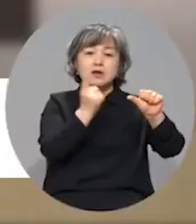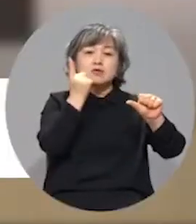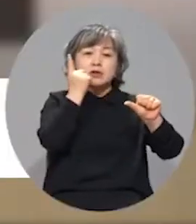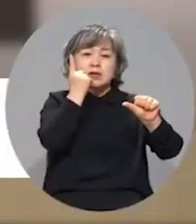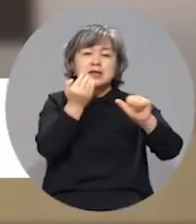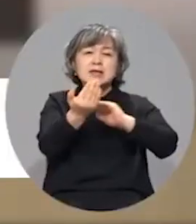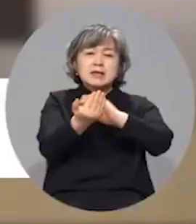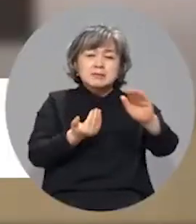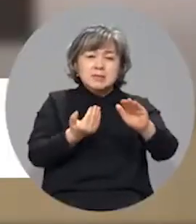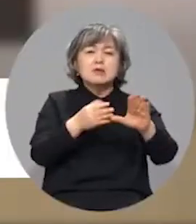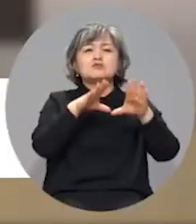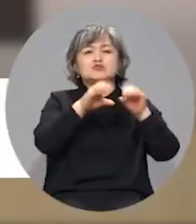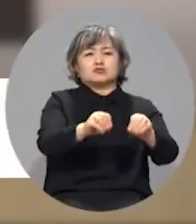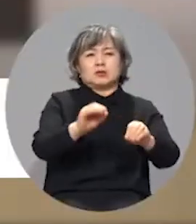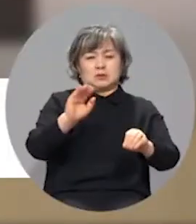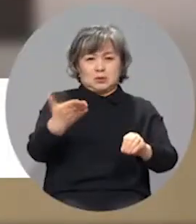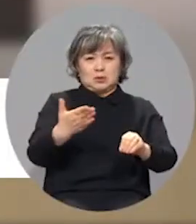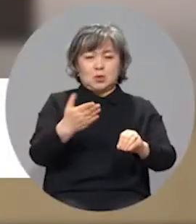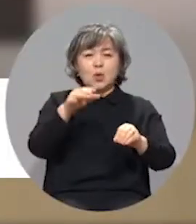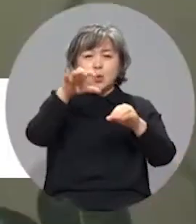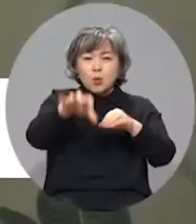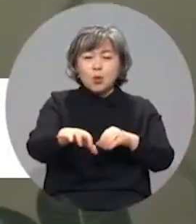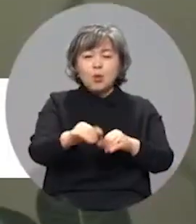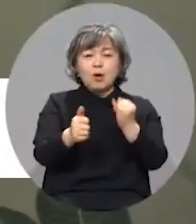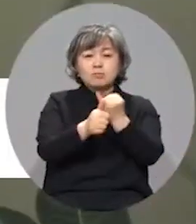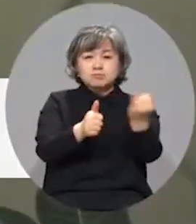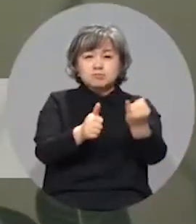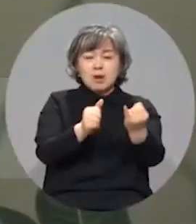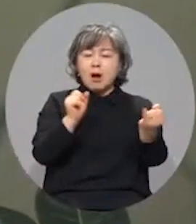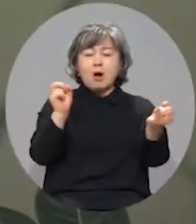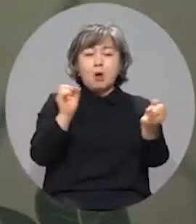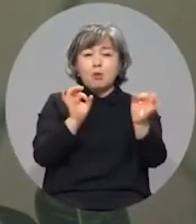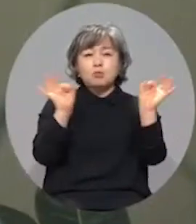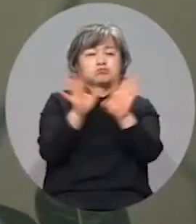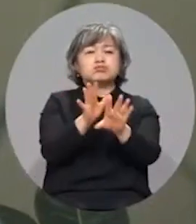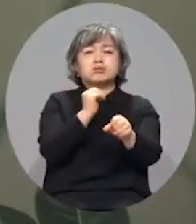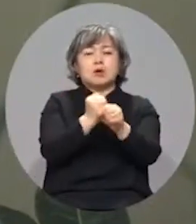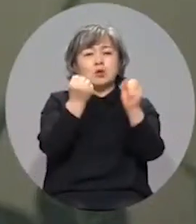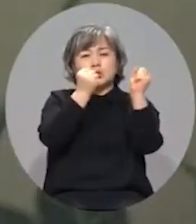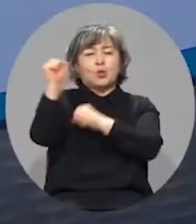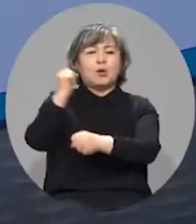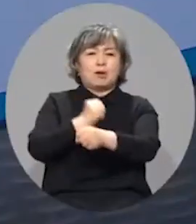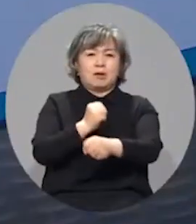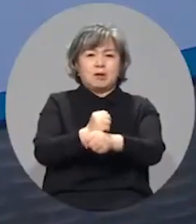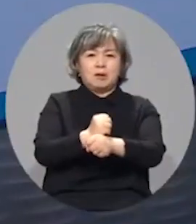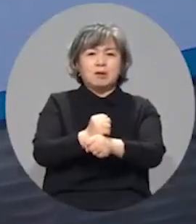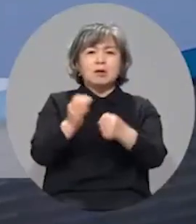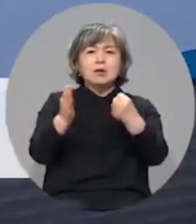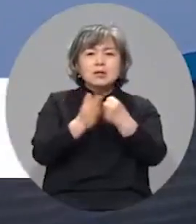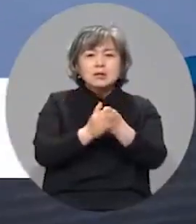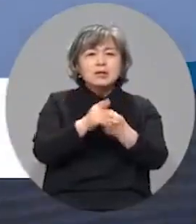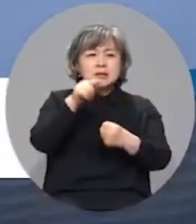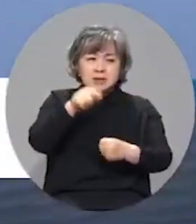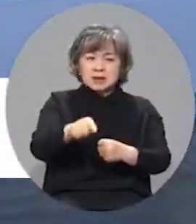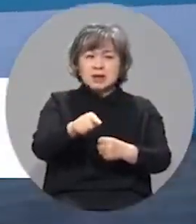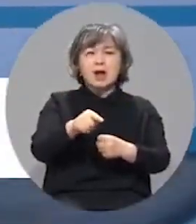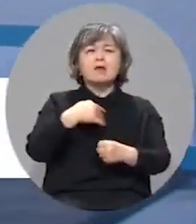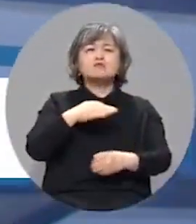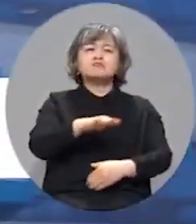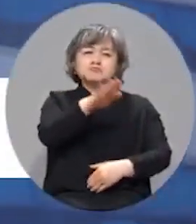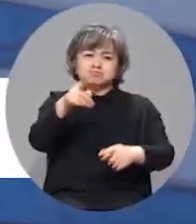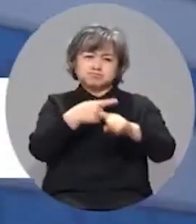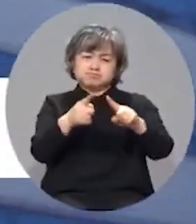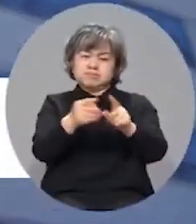휴대전화는 이미 개통이 중단됐고 거주지에서 아내와 함께 사라진 것으로 알려졌습니다. 일단은 제가 취재를 해서 이제는 뭐 이제